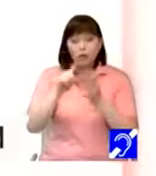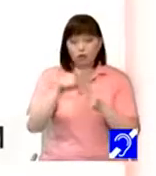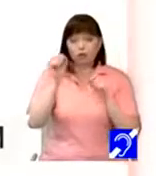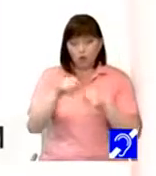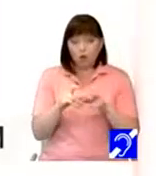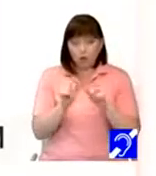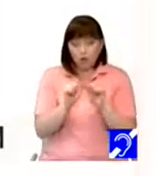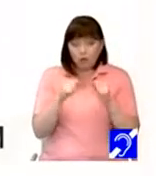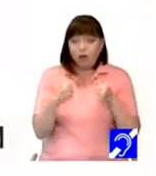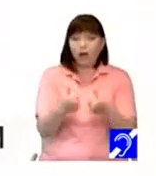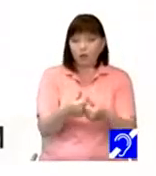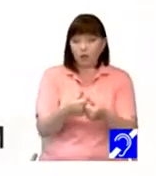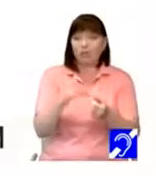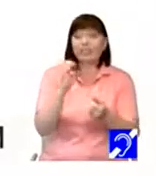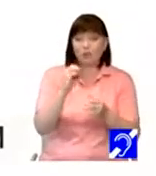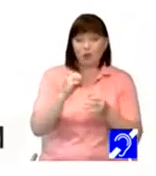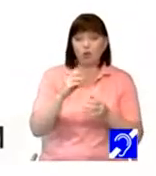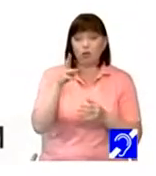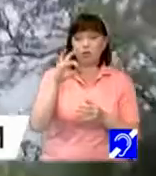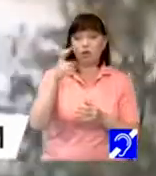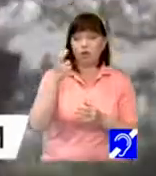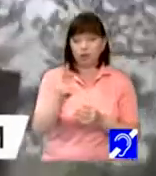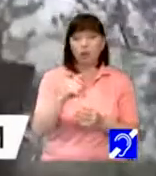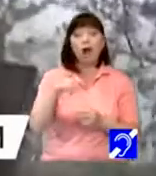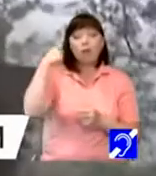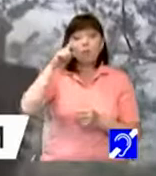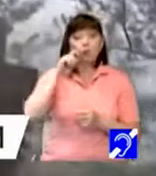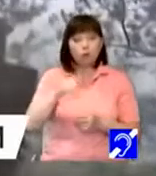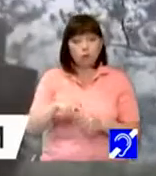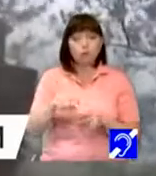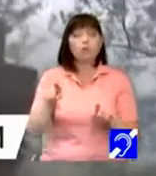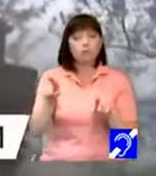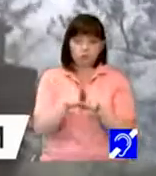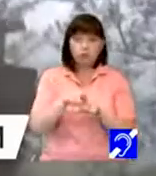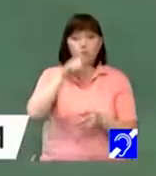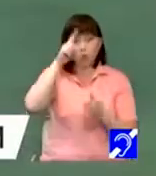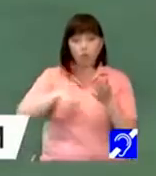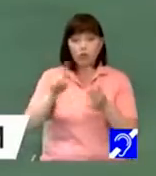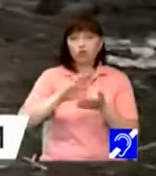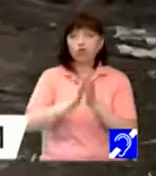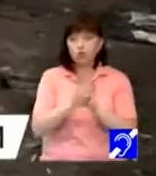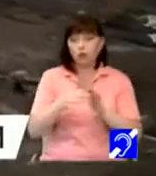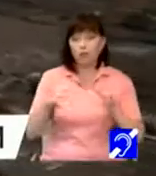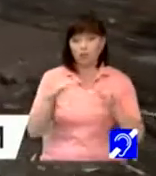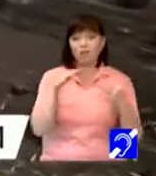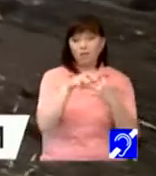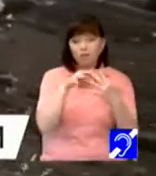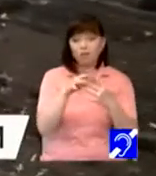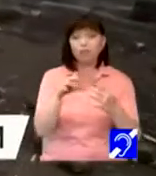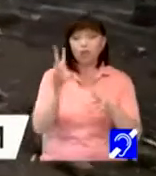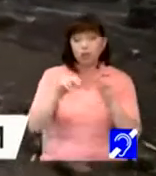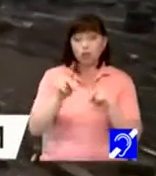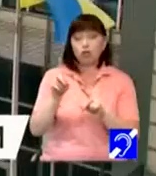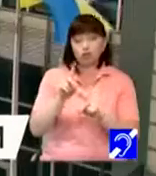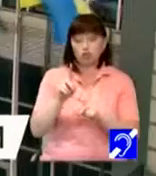strânge orașul rebel Severodonetsk într-un laț. Președintele ucrainean este moderat optimist în legătură cu situația de pe front, mai ales după vestea bună